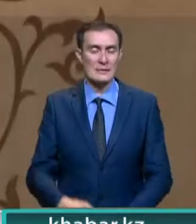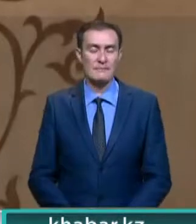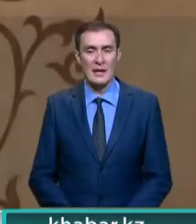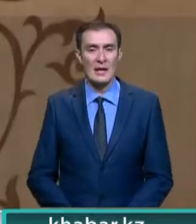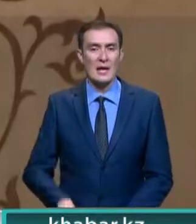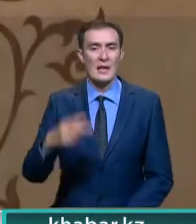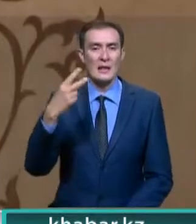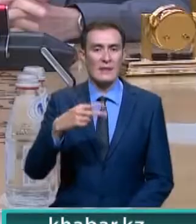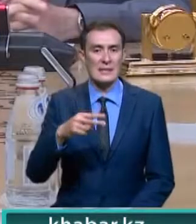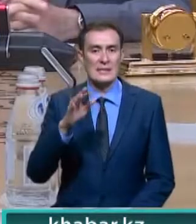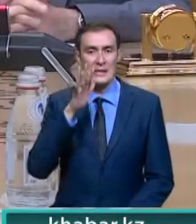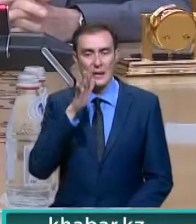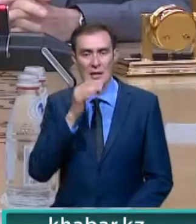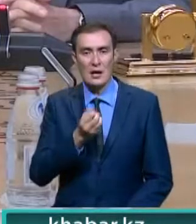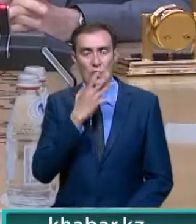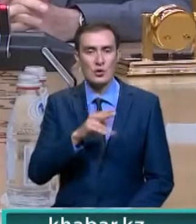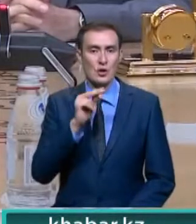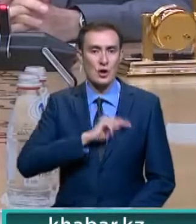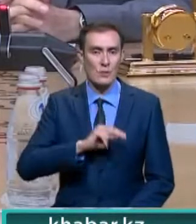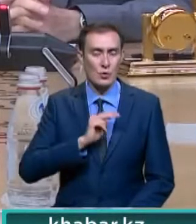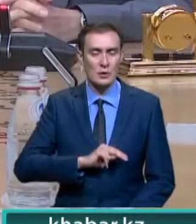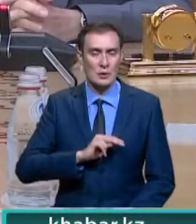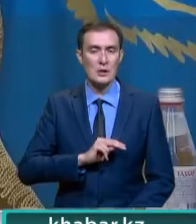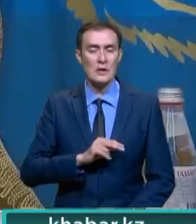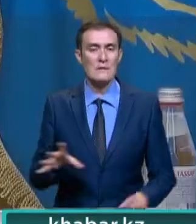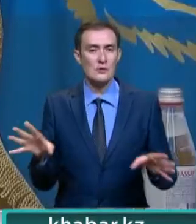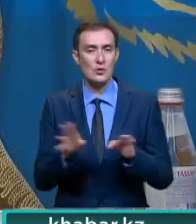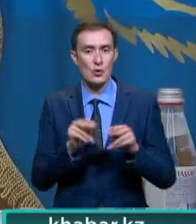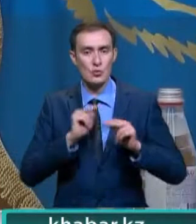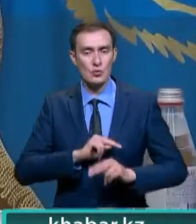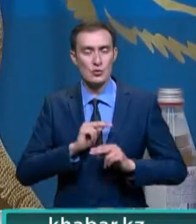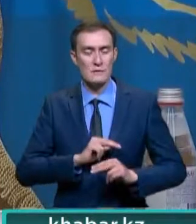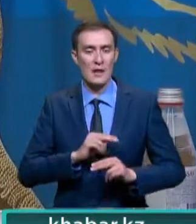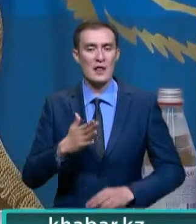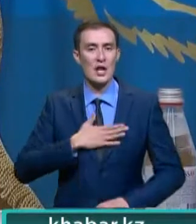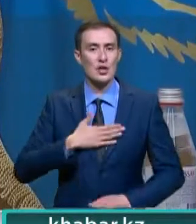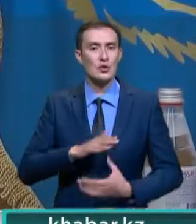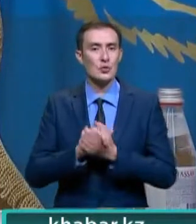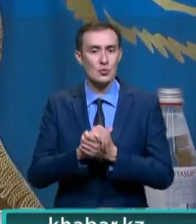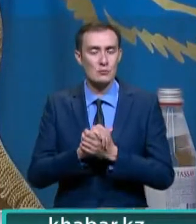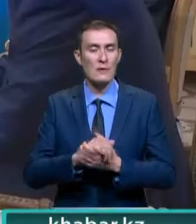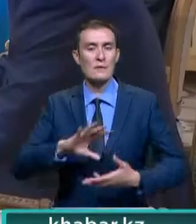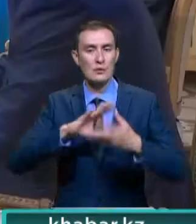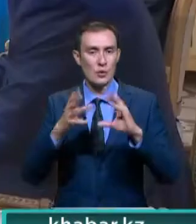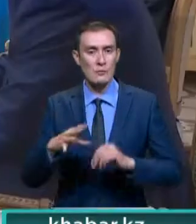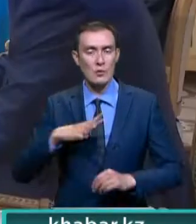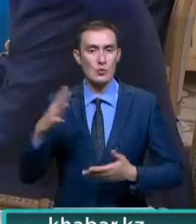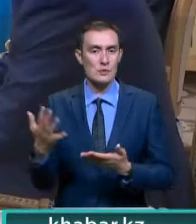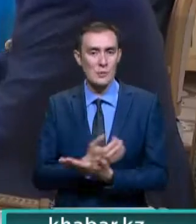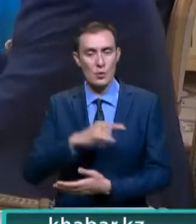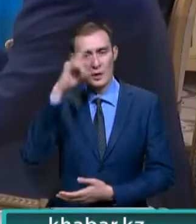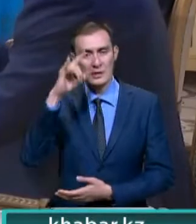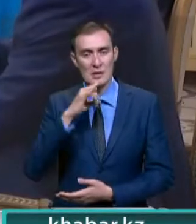20 лет успешно проработали, наше сотрудничество, наша дружба приводила к успехам. Казахстан